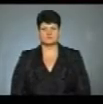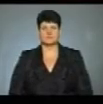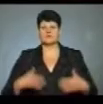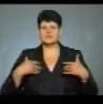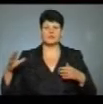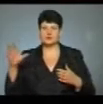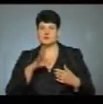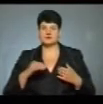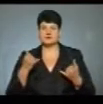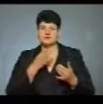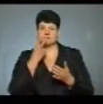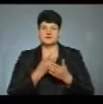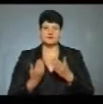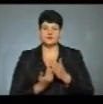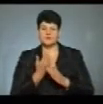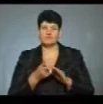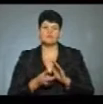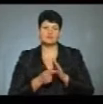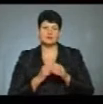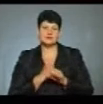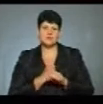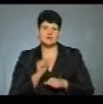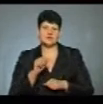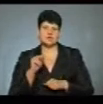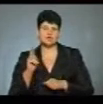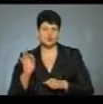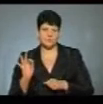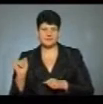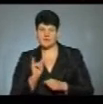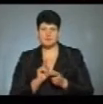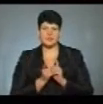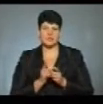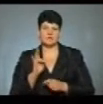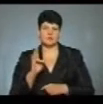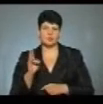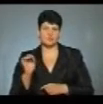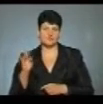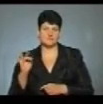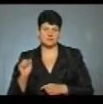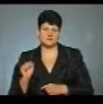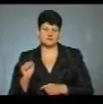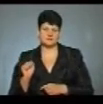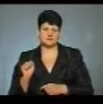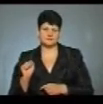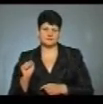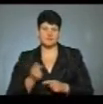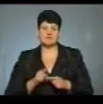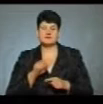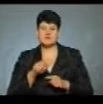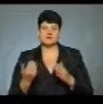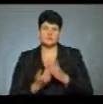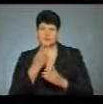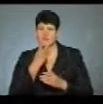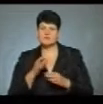Вітаю всіх, хто зараз з нами. Ви дивитесь новини. У студії для вас працюють ведуча Анастасія Чечко і сурдоперекладач Надія Коцовська. І у цьому випуску